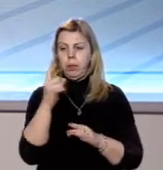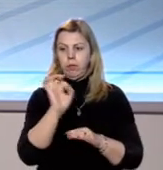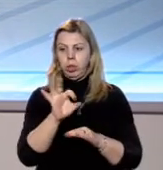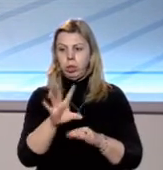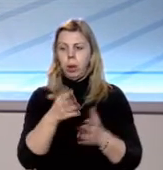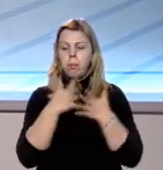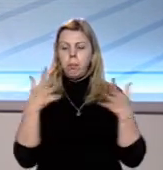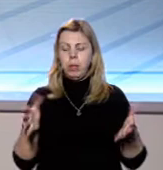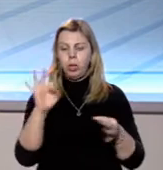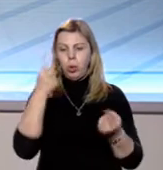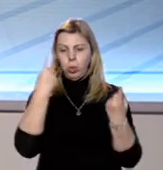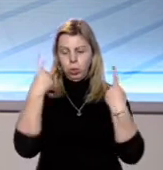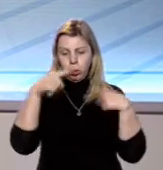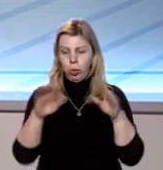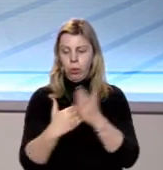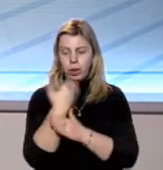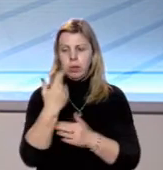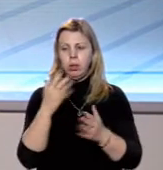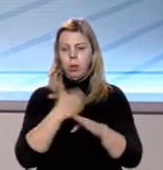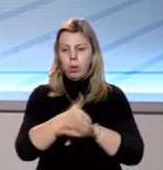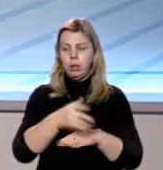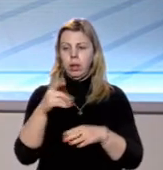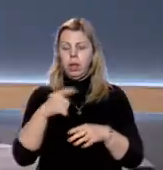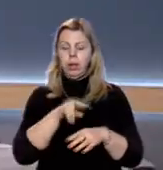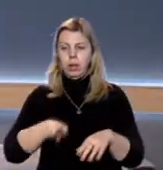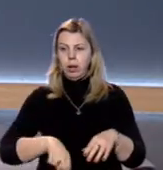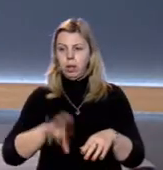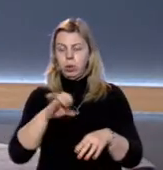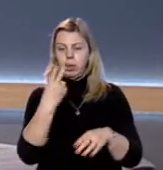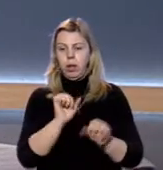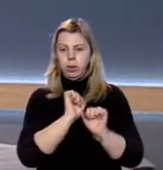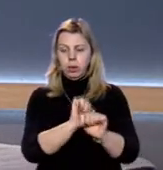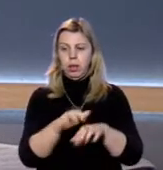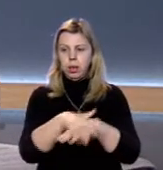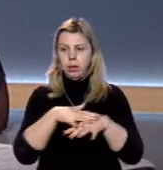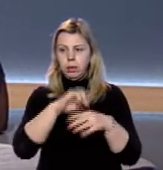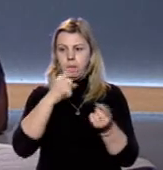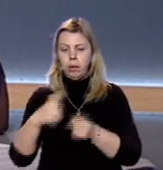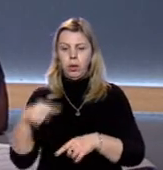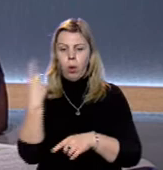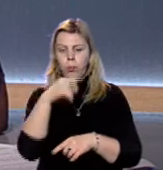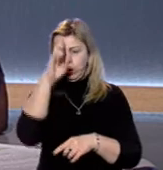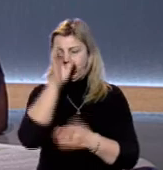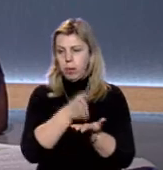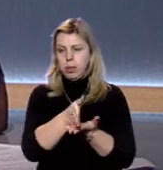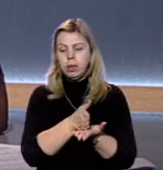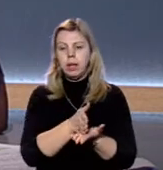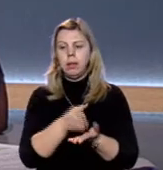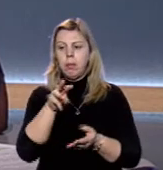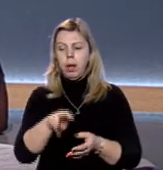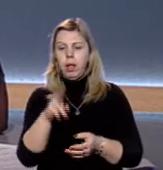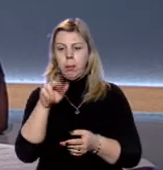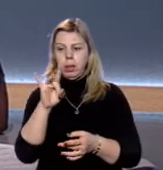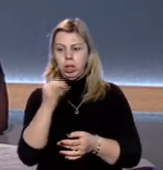жовтня. Більше про новації розповість наш гість, директор департаменту соціального захисту населення Закарпатської облдержадміністрації